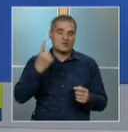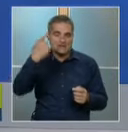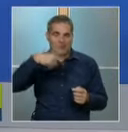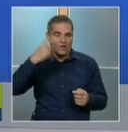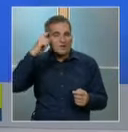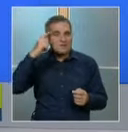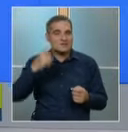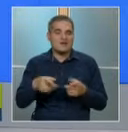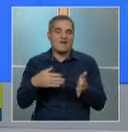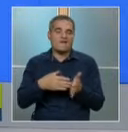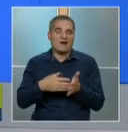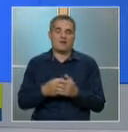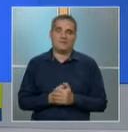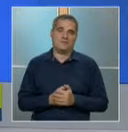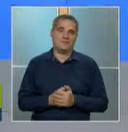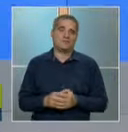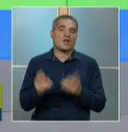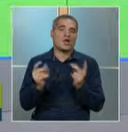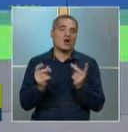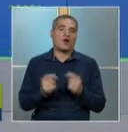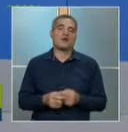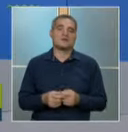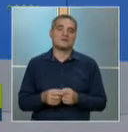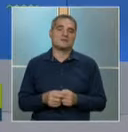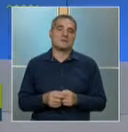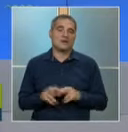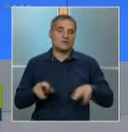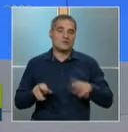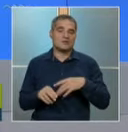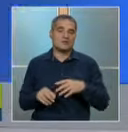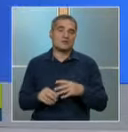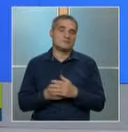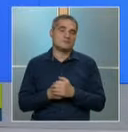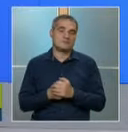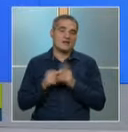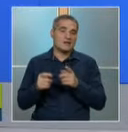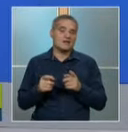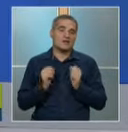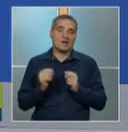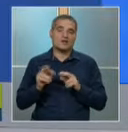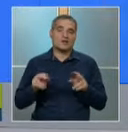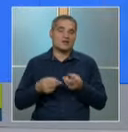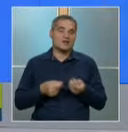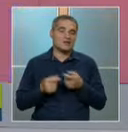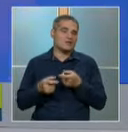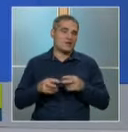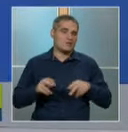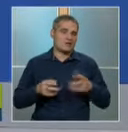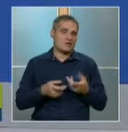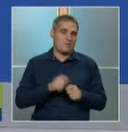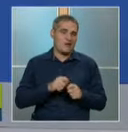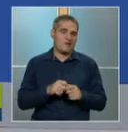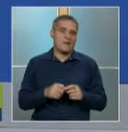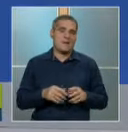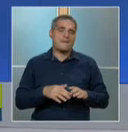си, това е вредно за мен. Да, например, ролята на родители. А изцяло разчитат на родителите, те да се грижат за тях. Но те какво правят?